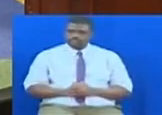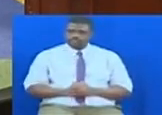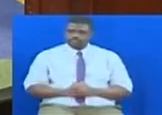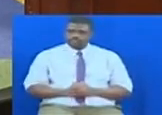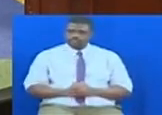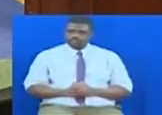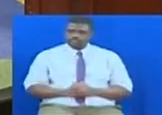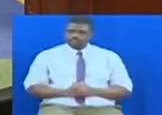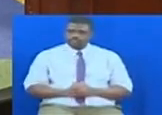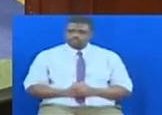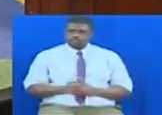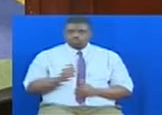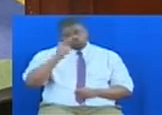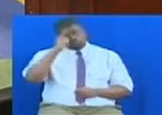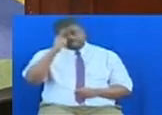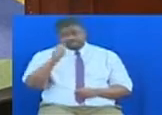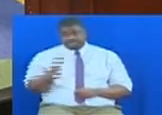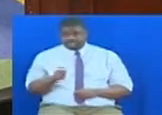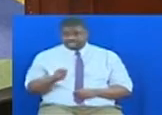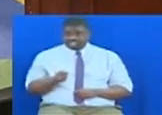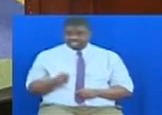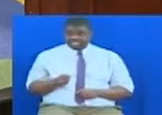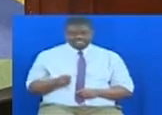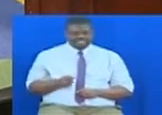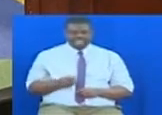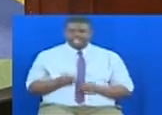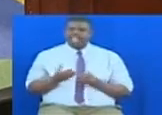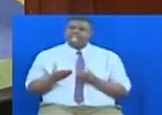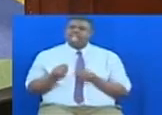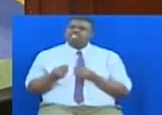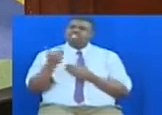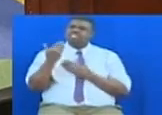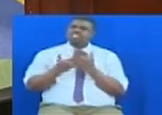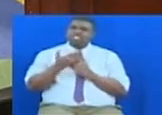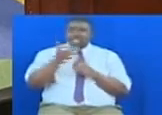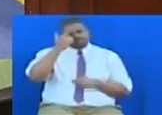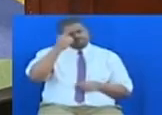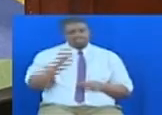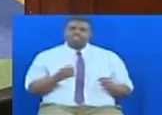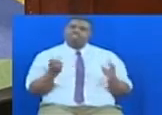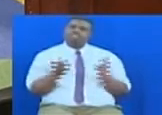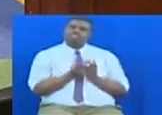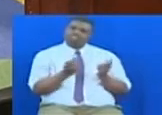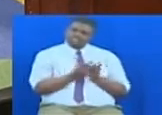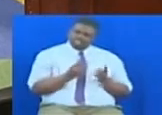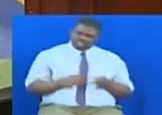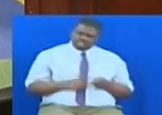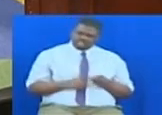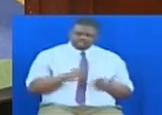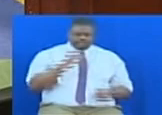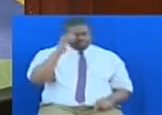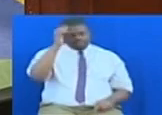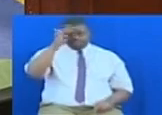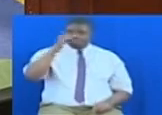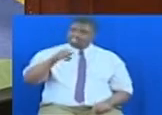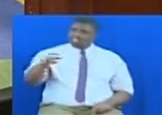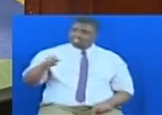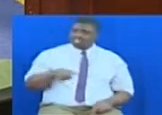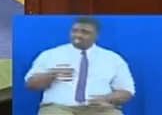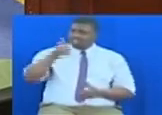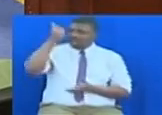kuwa na kujiamini rais ni nchi kuaminika vile vile. Fikiria maamuzi